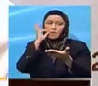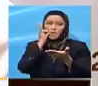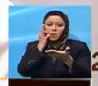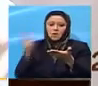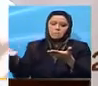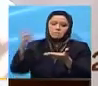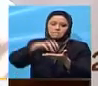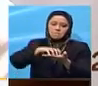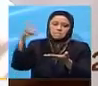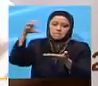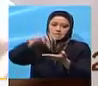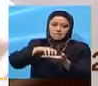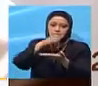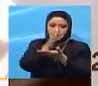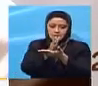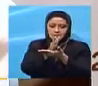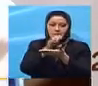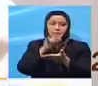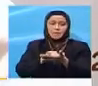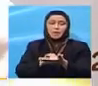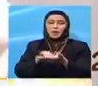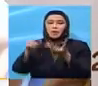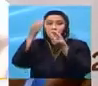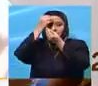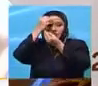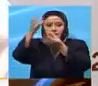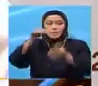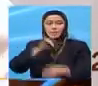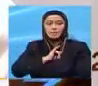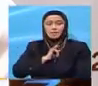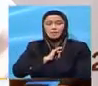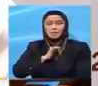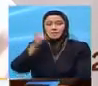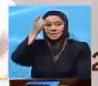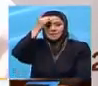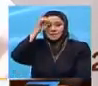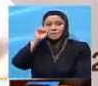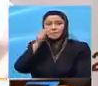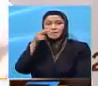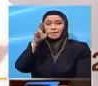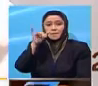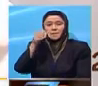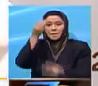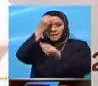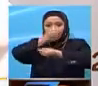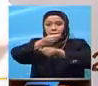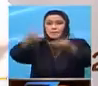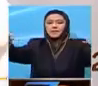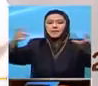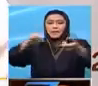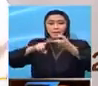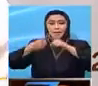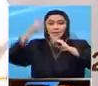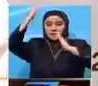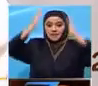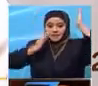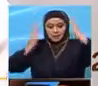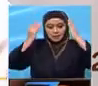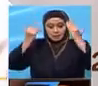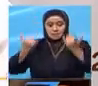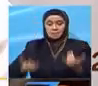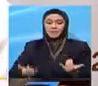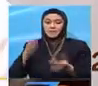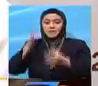that's the message saya dan Dato' Sabri Cik mau sampaikan kepada rakyat Malaysia pada hari ini. Kalau message ini boleh sampai dan